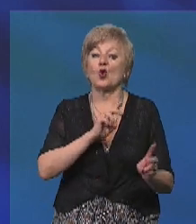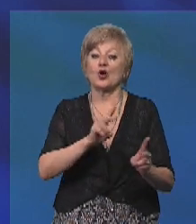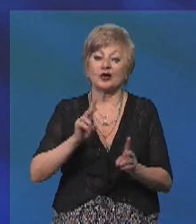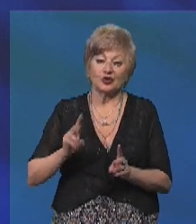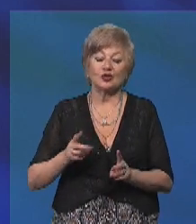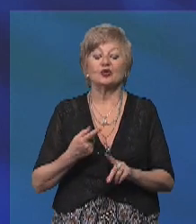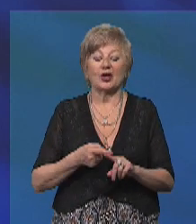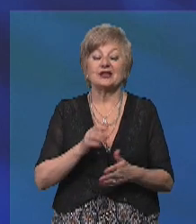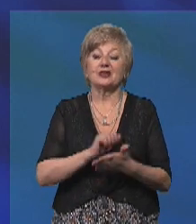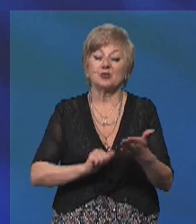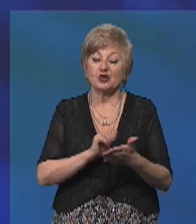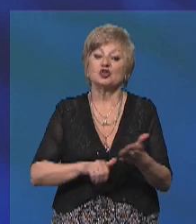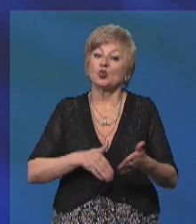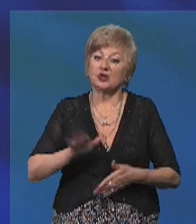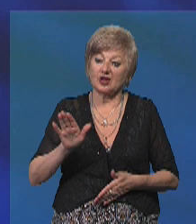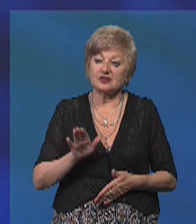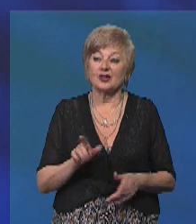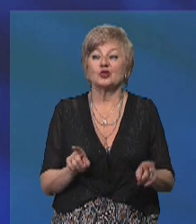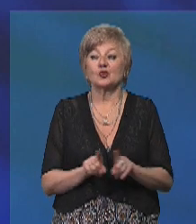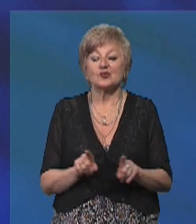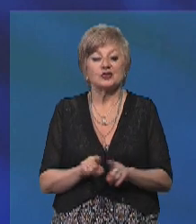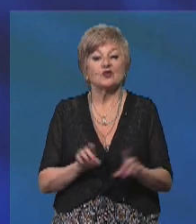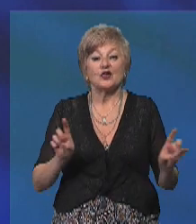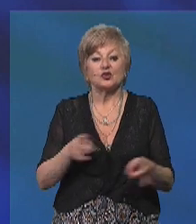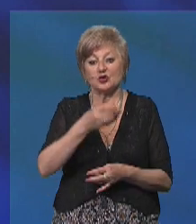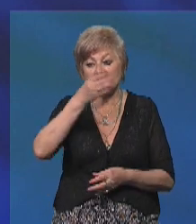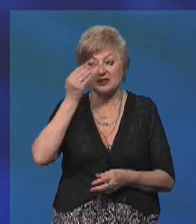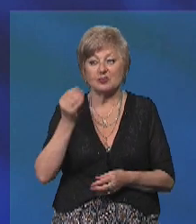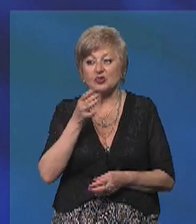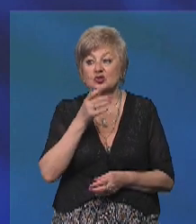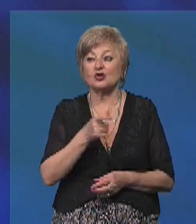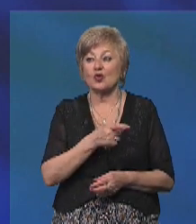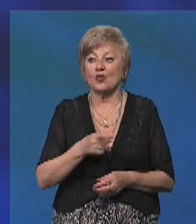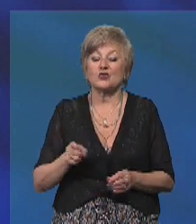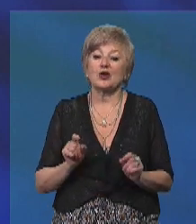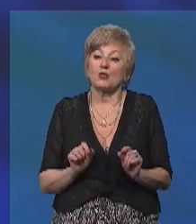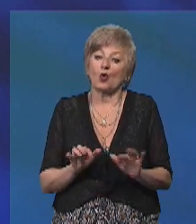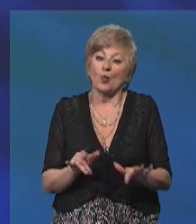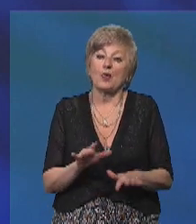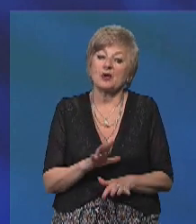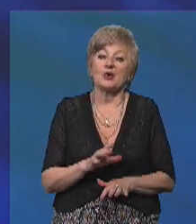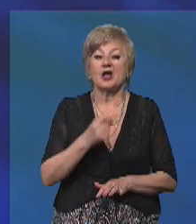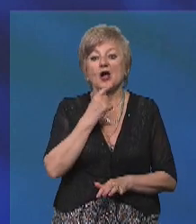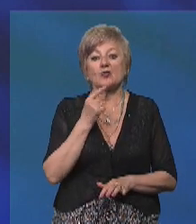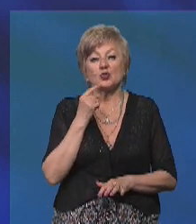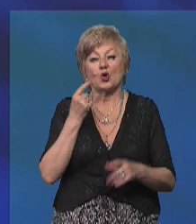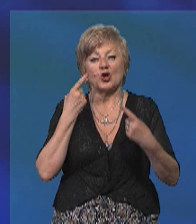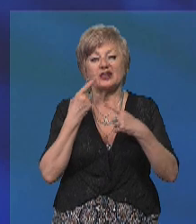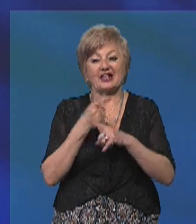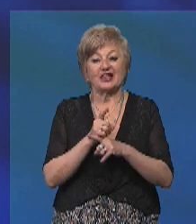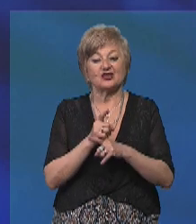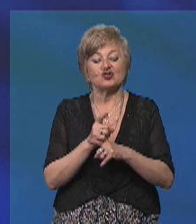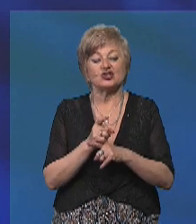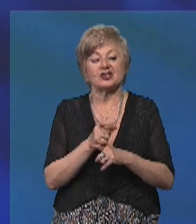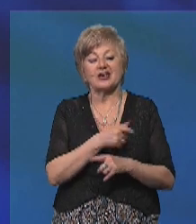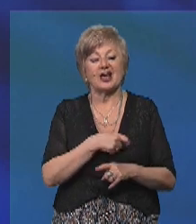цих причин відмовлявся. Крім того, все ж таки не треба забувати про те, що під час цієї кампанії було чимало технічних кандидатів.